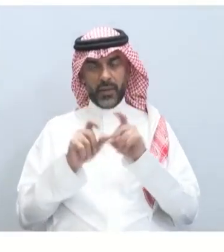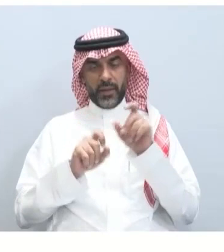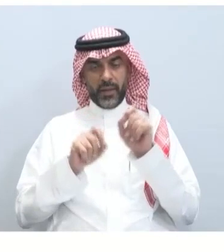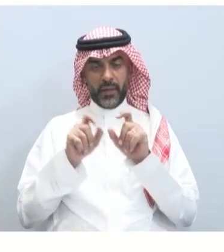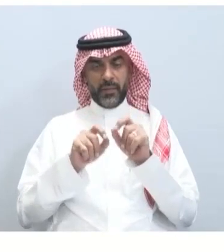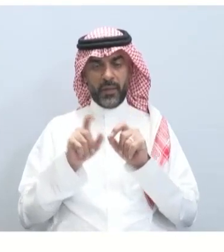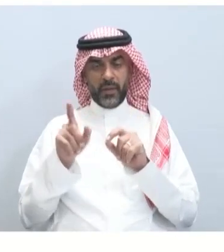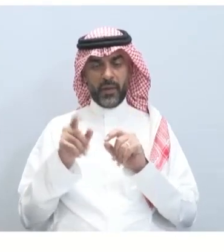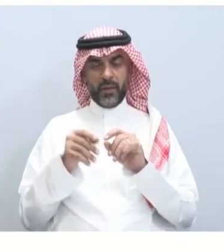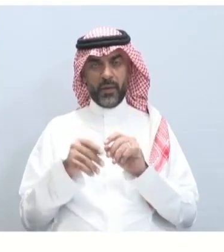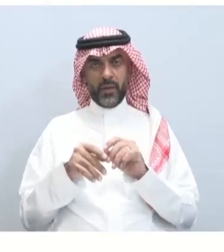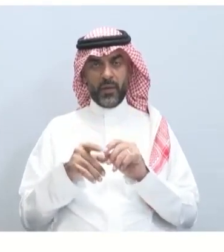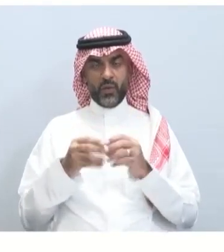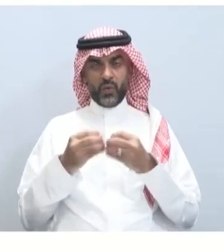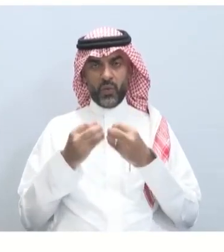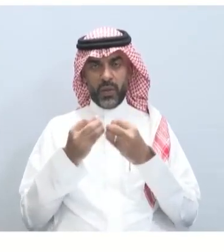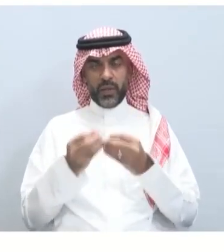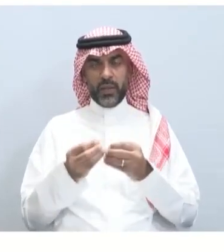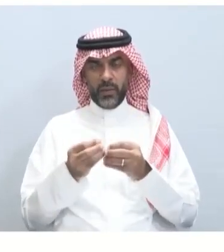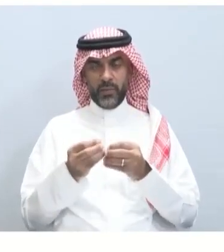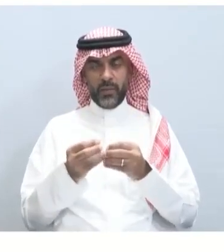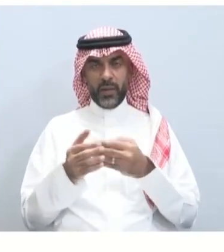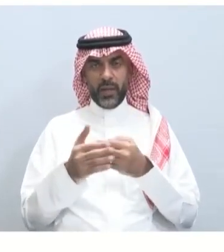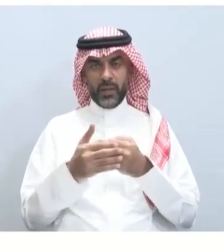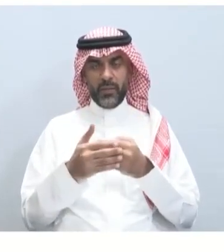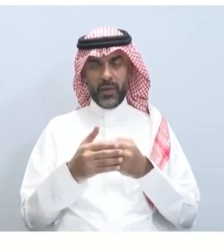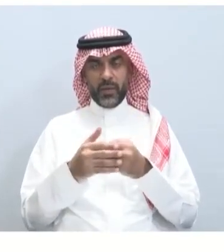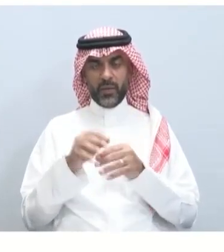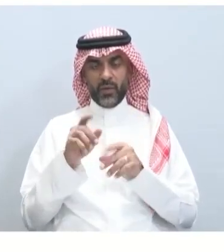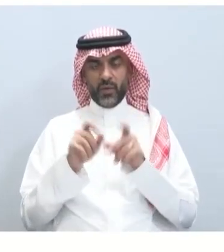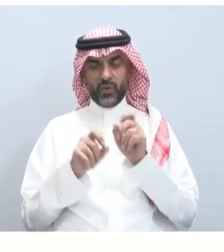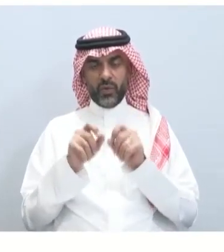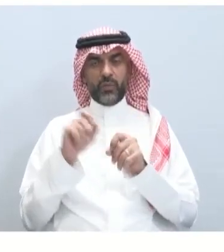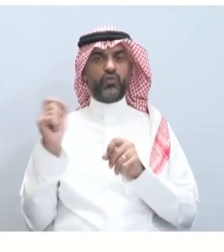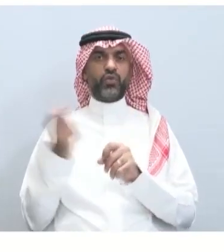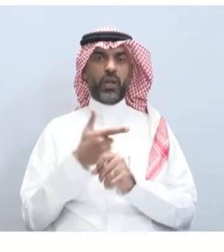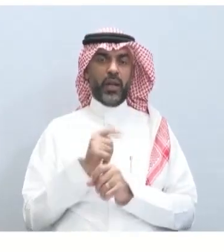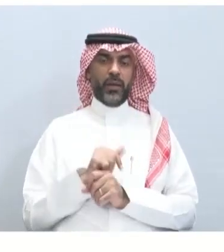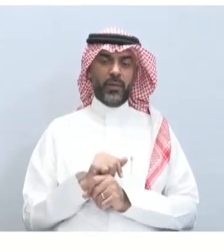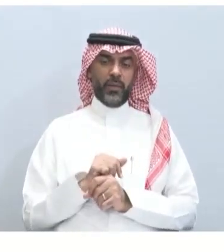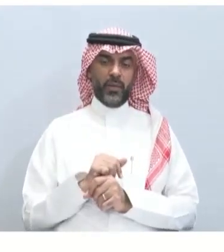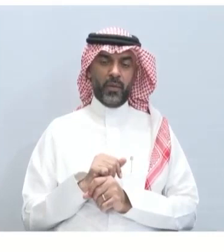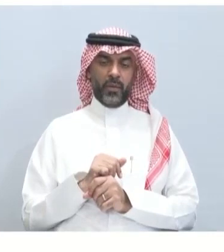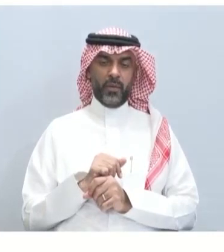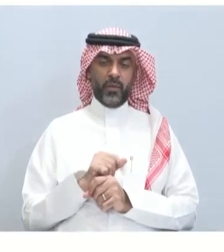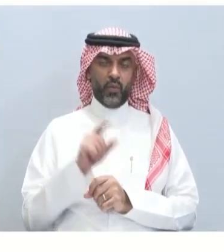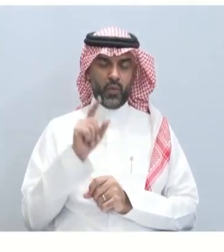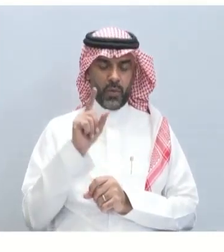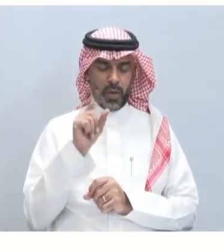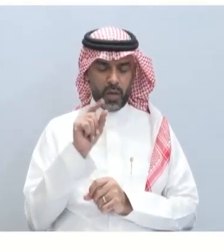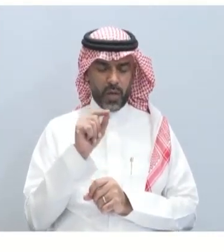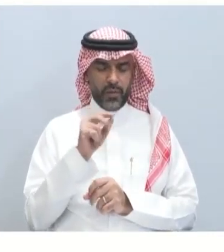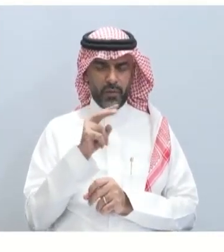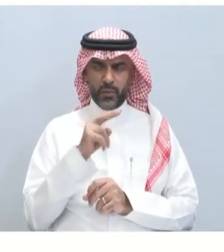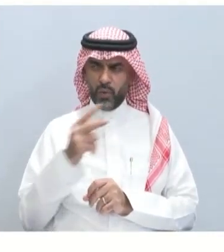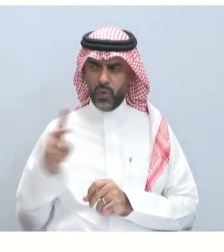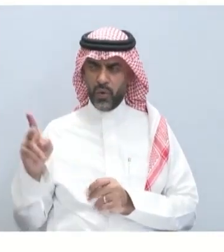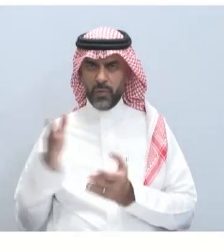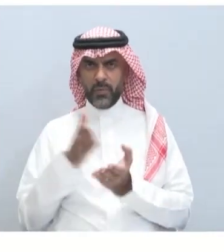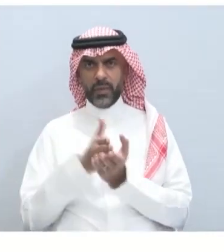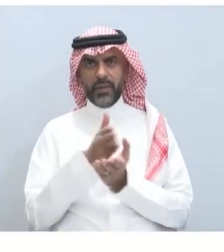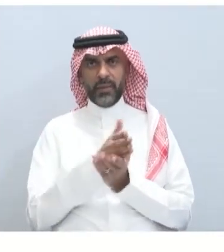تقدم المكتبات الرقميه خدماتها الالكترونيه بسرعه وكفاءه في مختلف المجالات